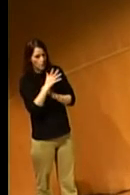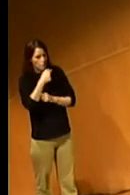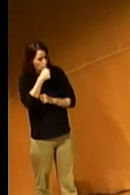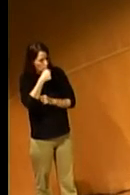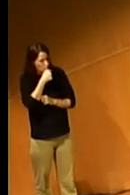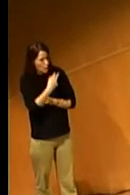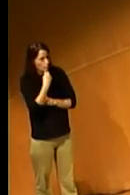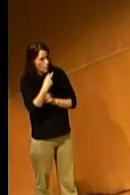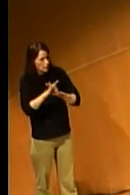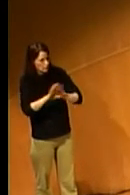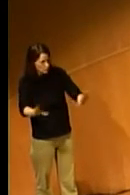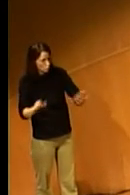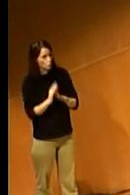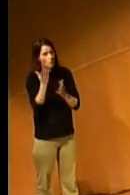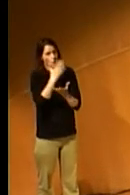valeur